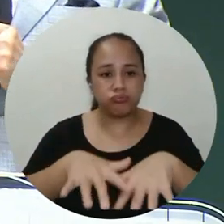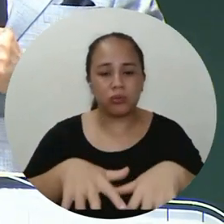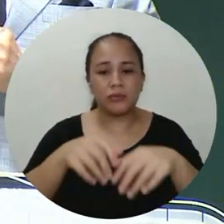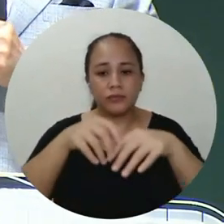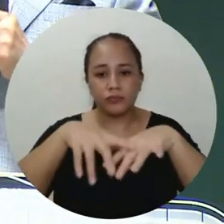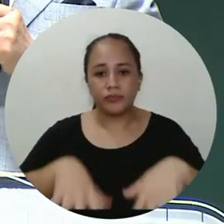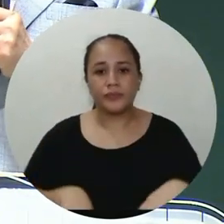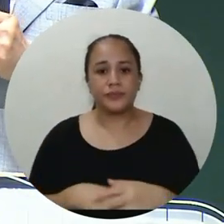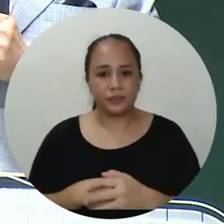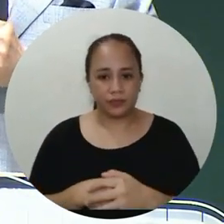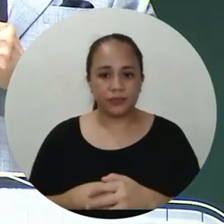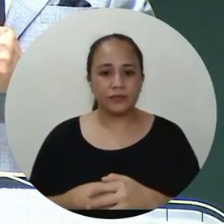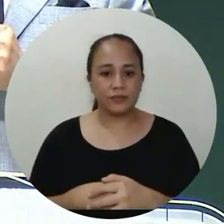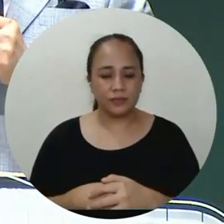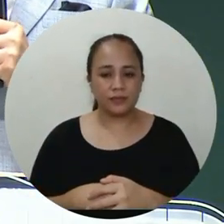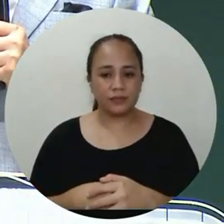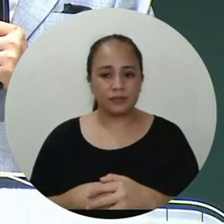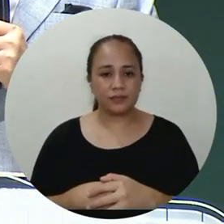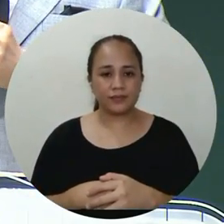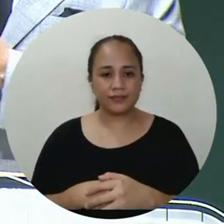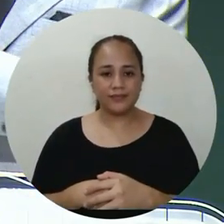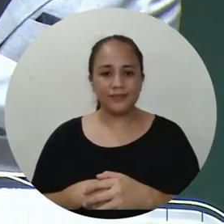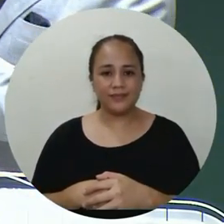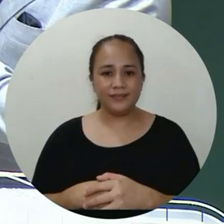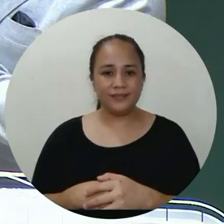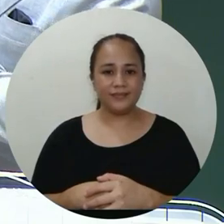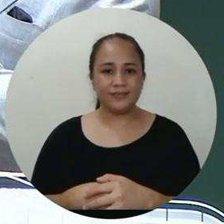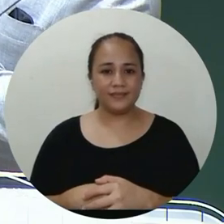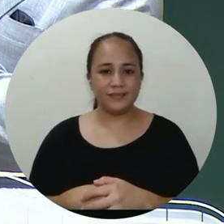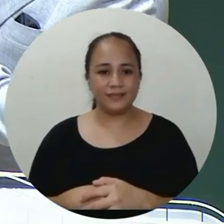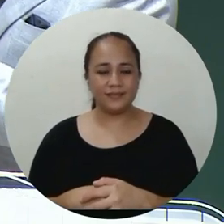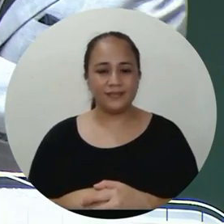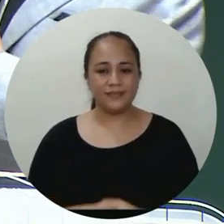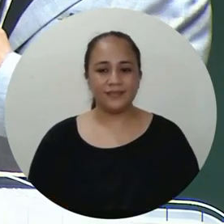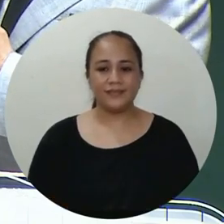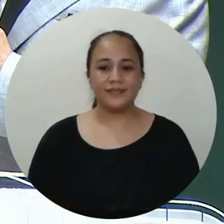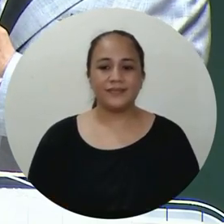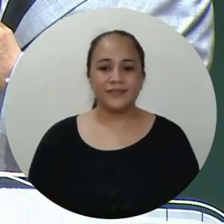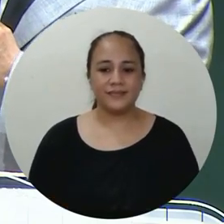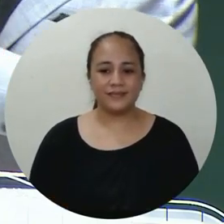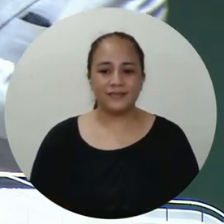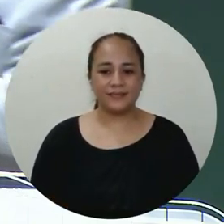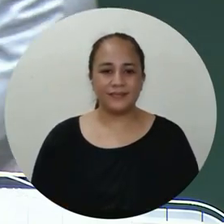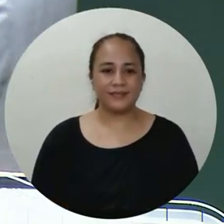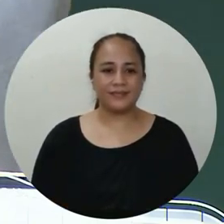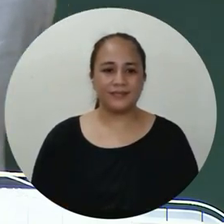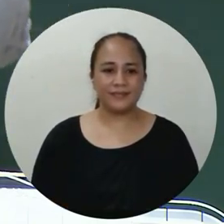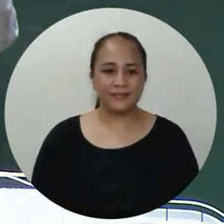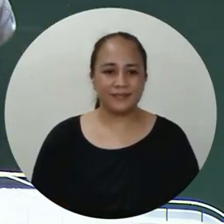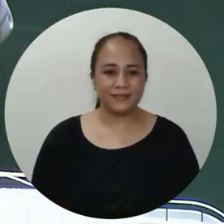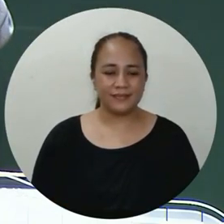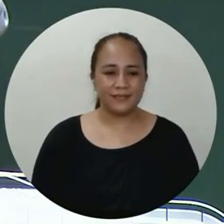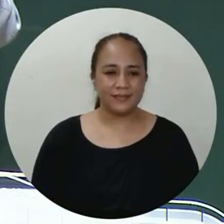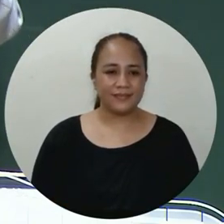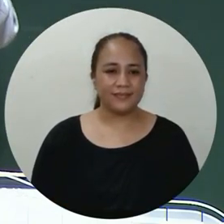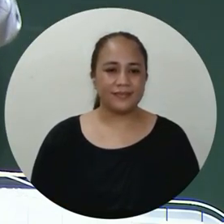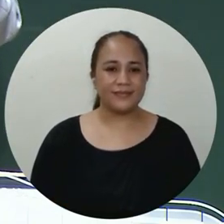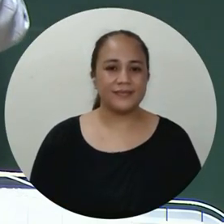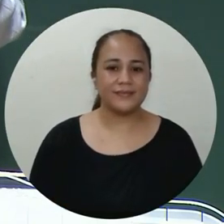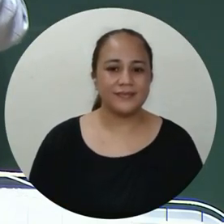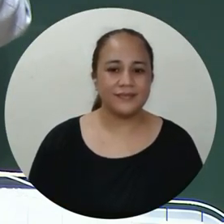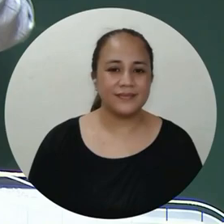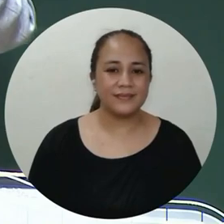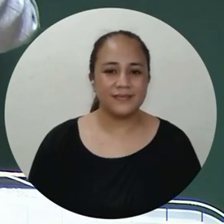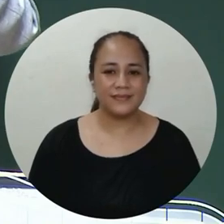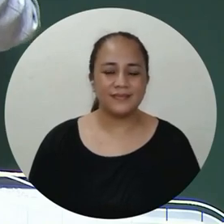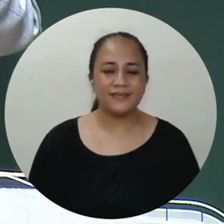권 읽었다 내 몇 번 읽었다가 중요한 게 아니고 이 다섯 가지 흐름 속에서 하나 더 붙인다고 하면